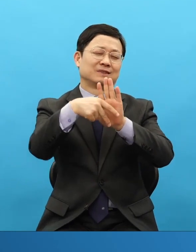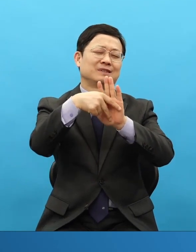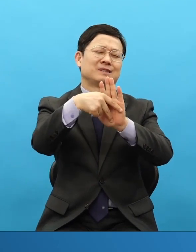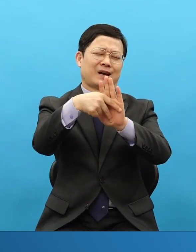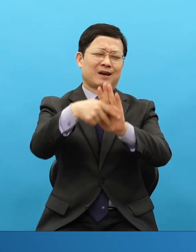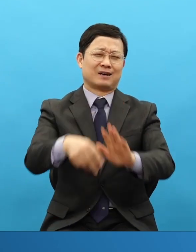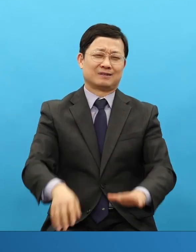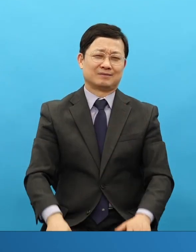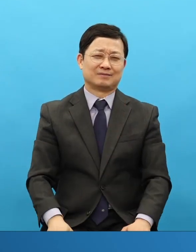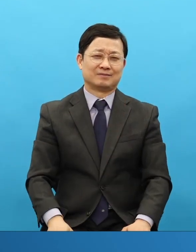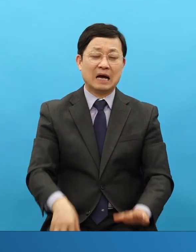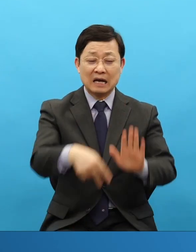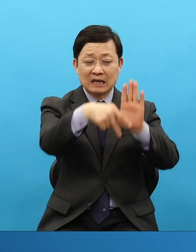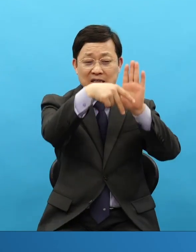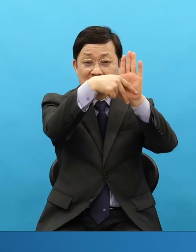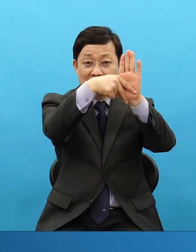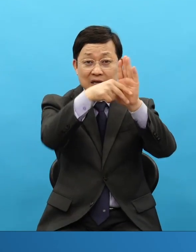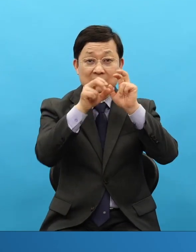들은 다니엘이